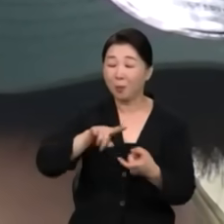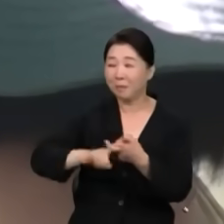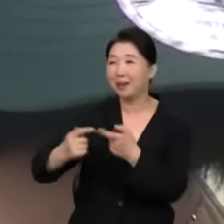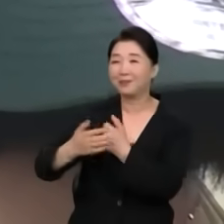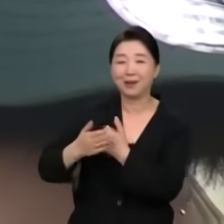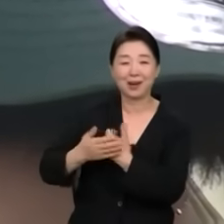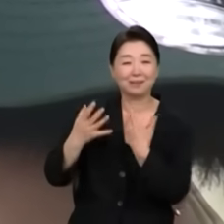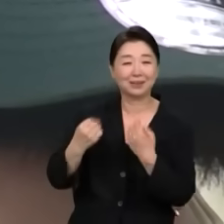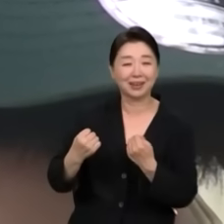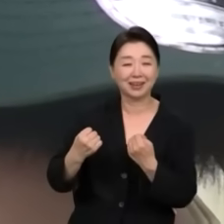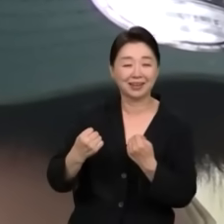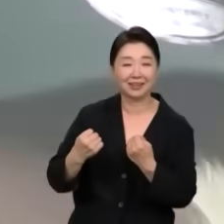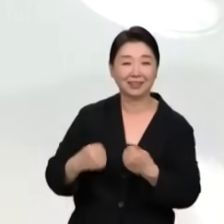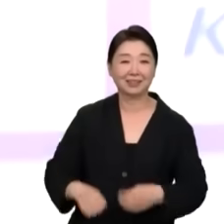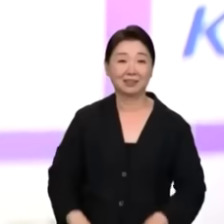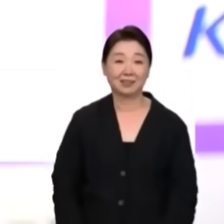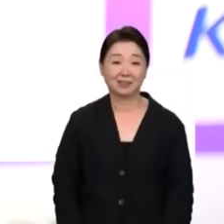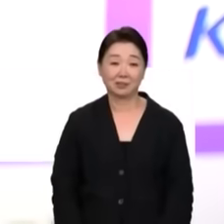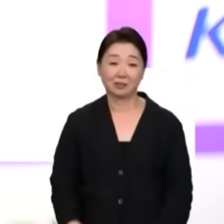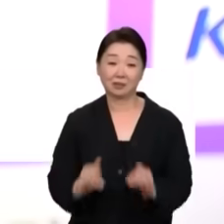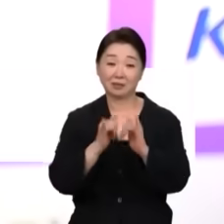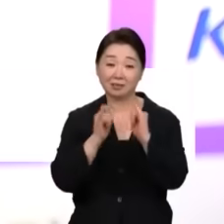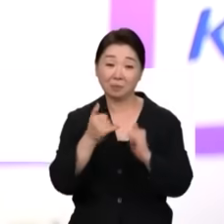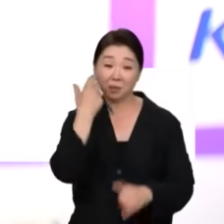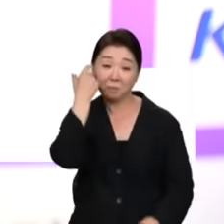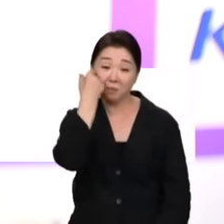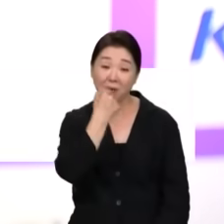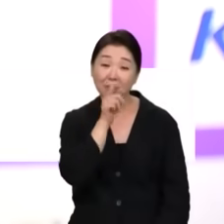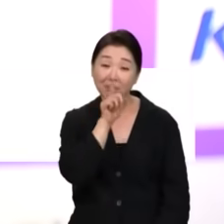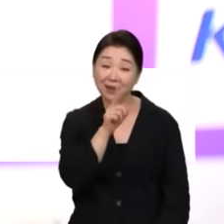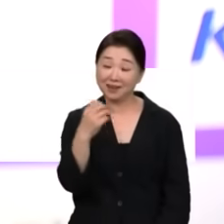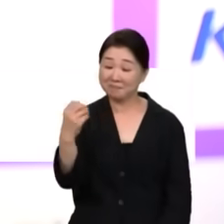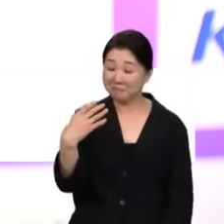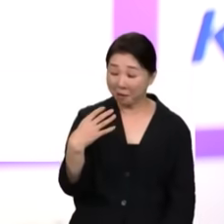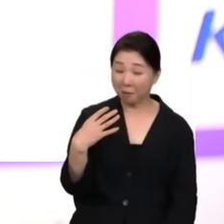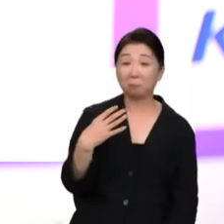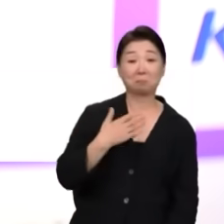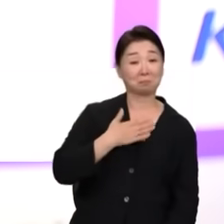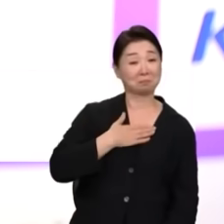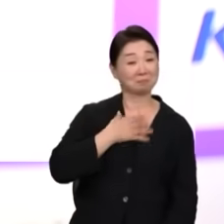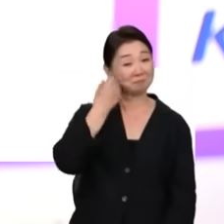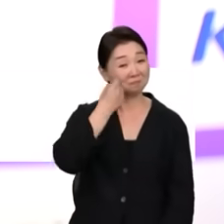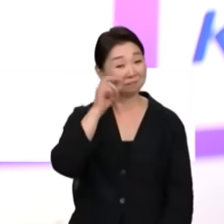응원입니다 근데 많은 분들이 매력이라고 해주신다면